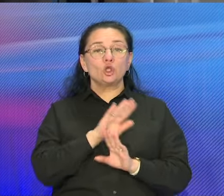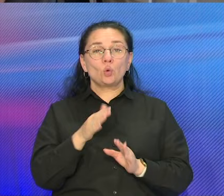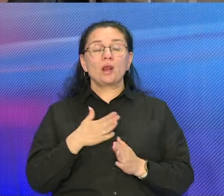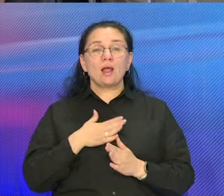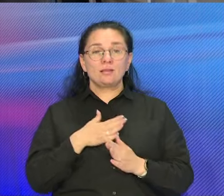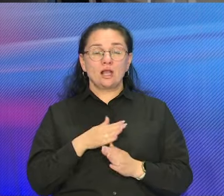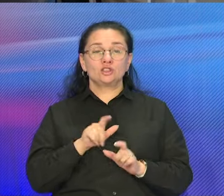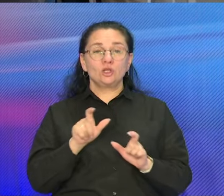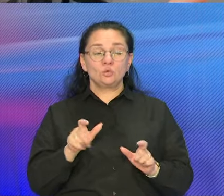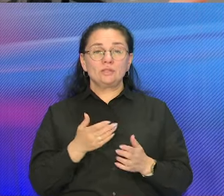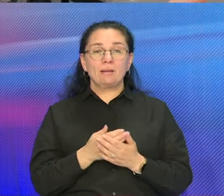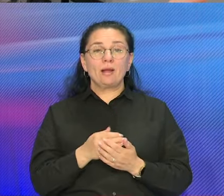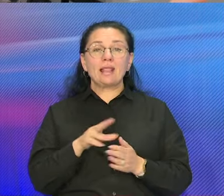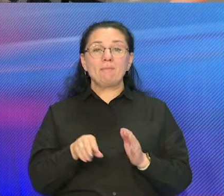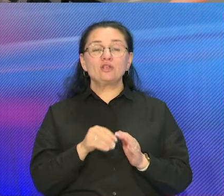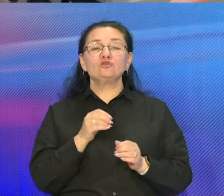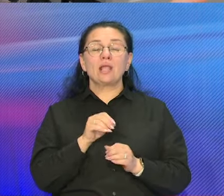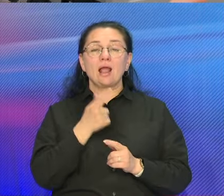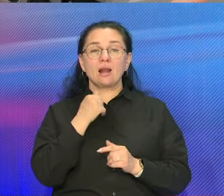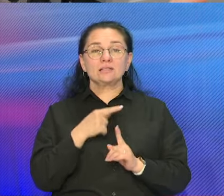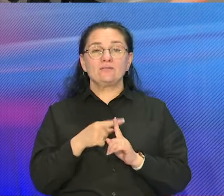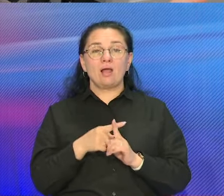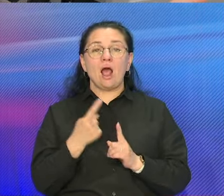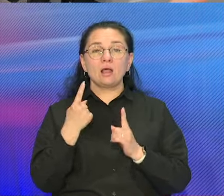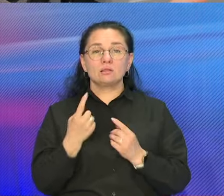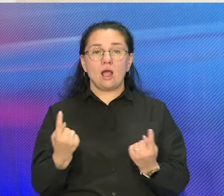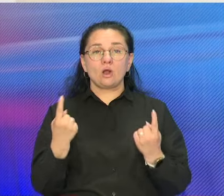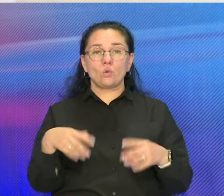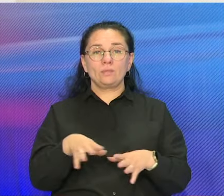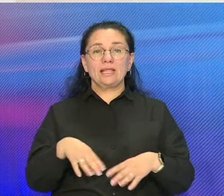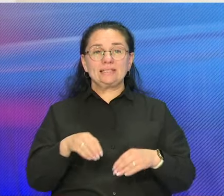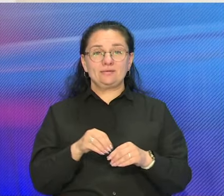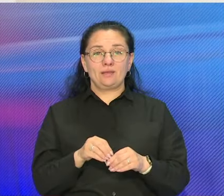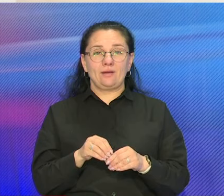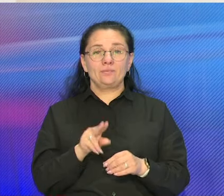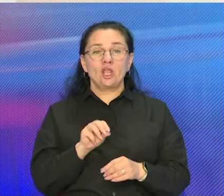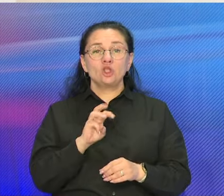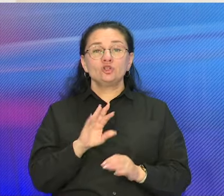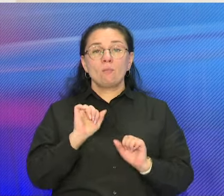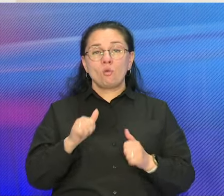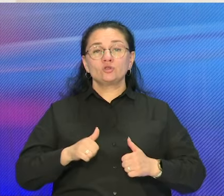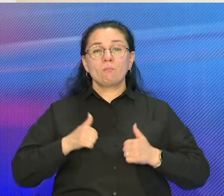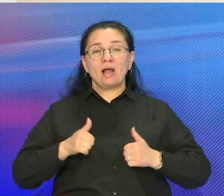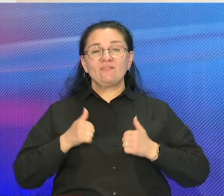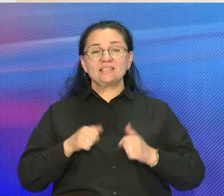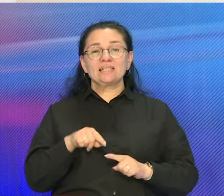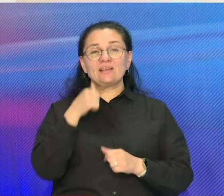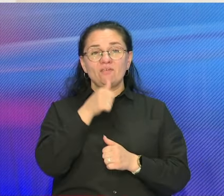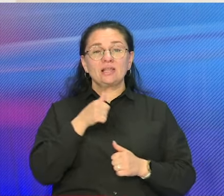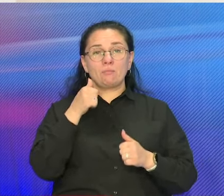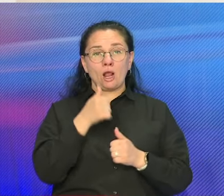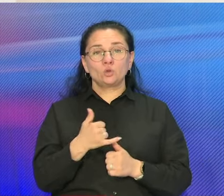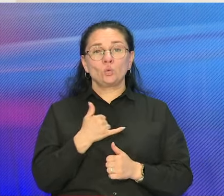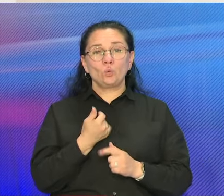подопечная «Червонага Крыжа» Мы – одна великая семья Вот чем можем похвастаться в этом году? У нас